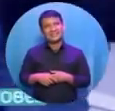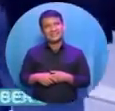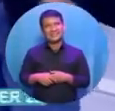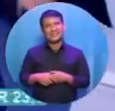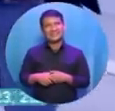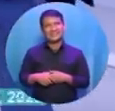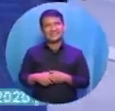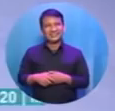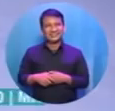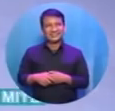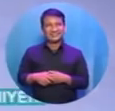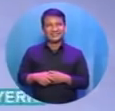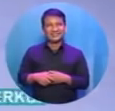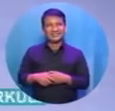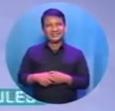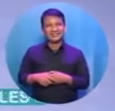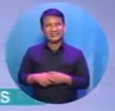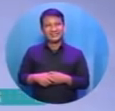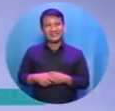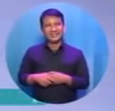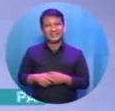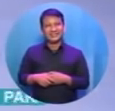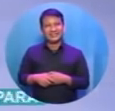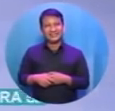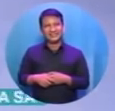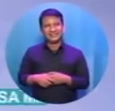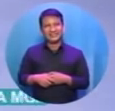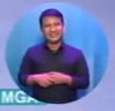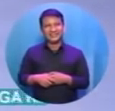Sige. Okay. Yan. Yan. Okay.